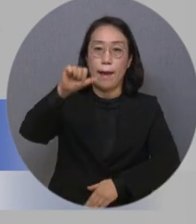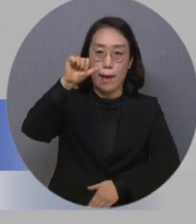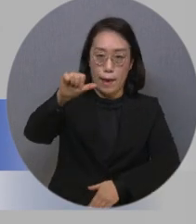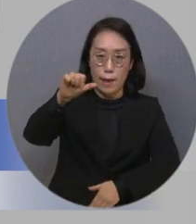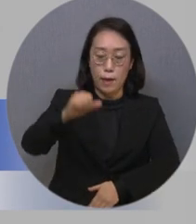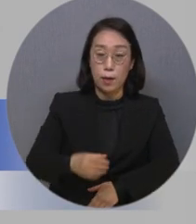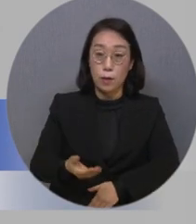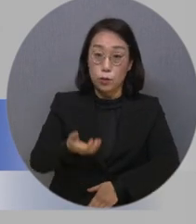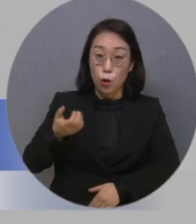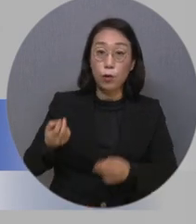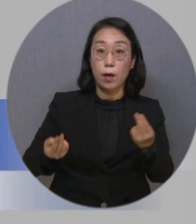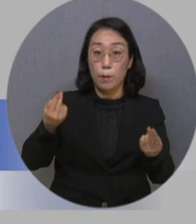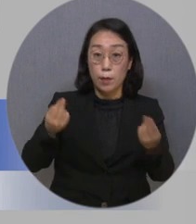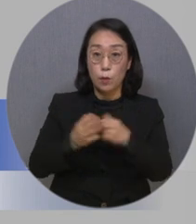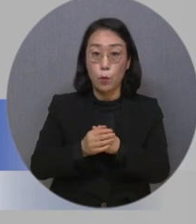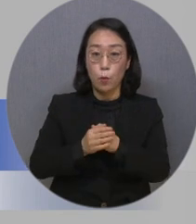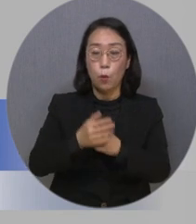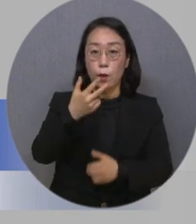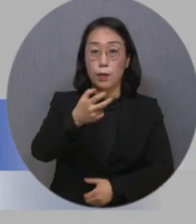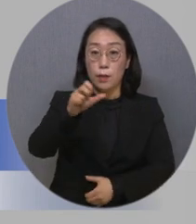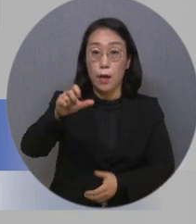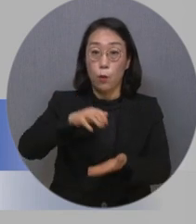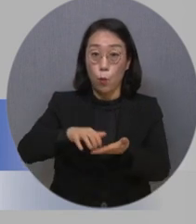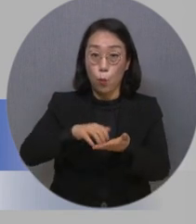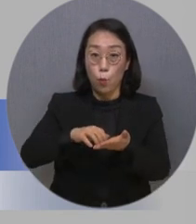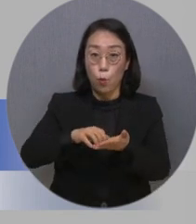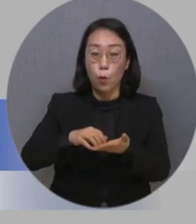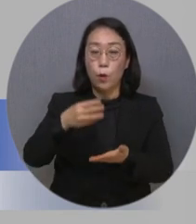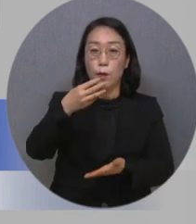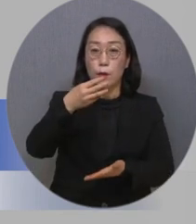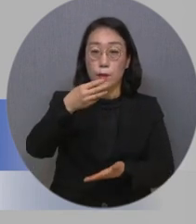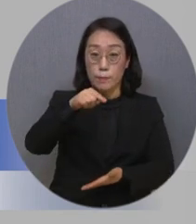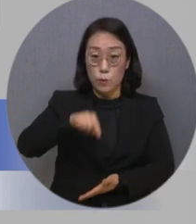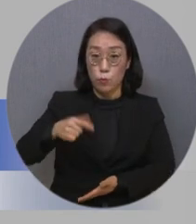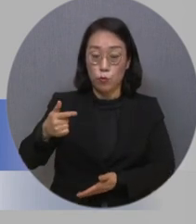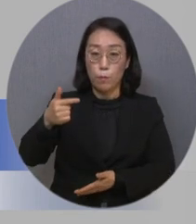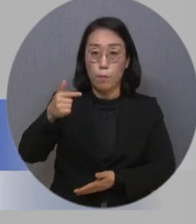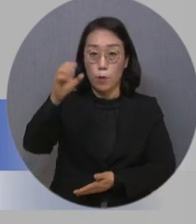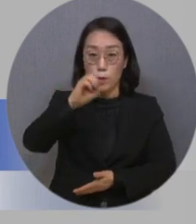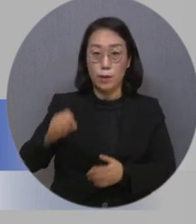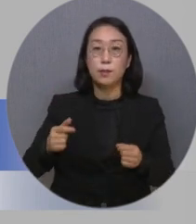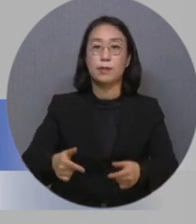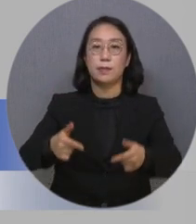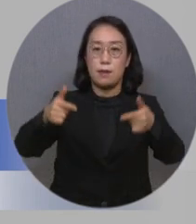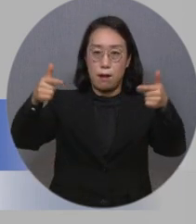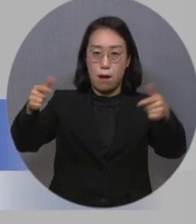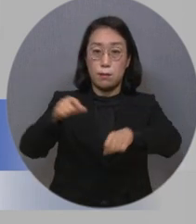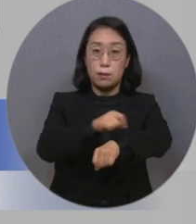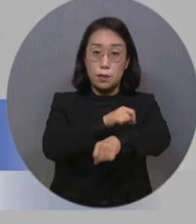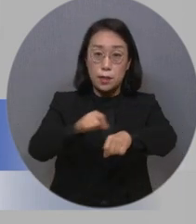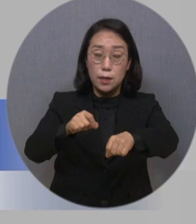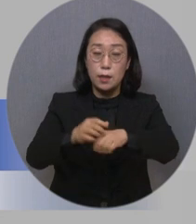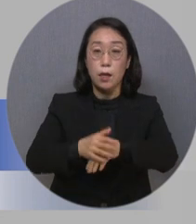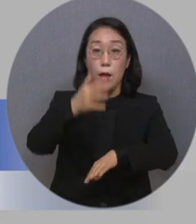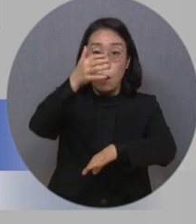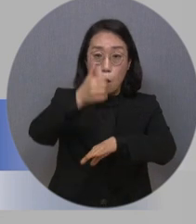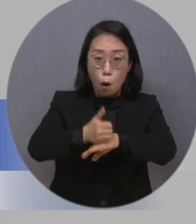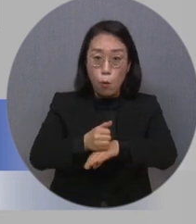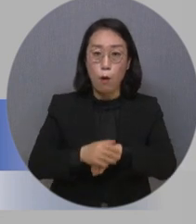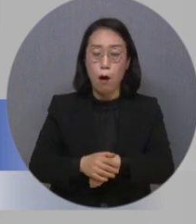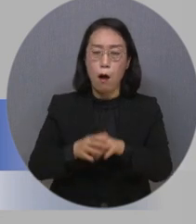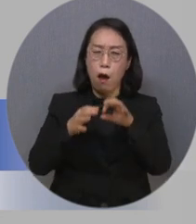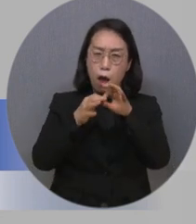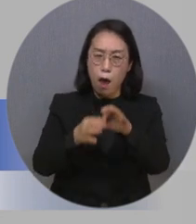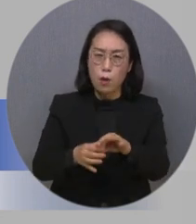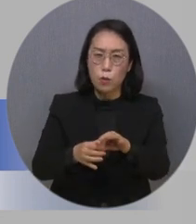지난 2019년 평가대비 75개소 3.6% 증가했고 특히 이번 평가 결과에서 연속